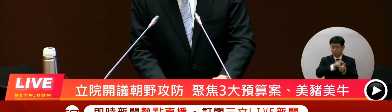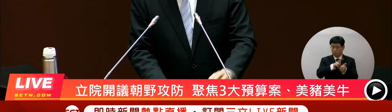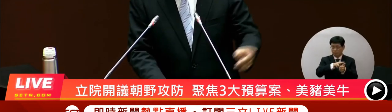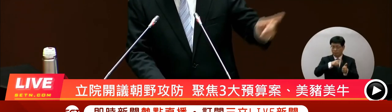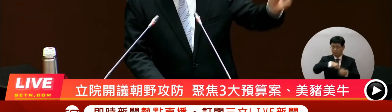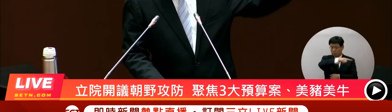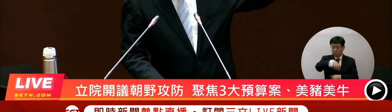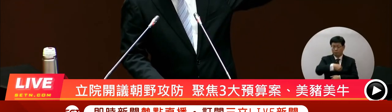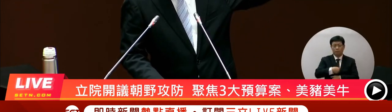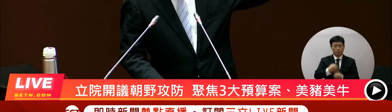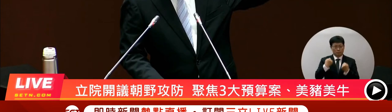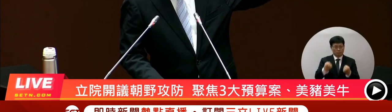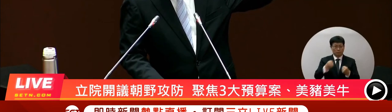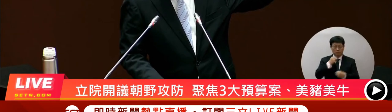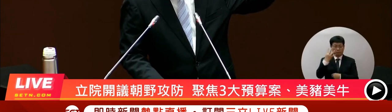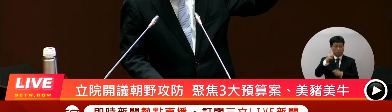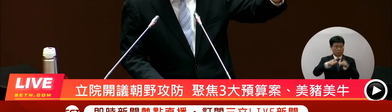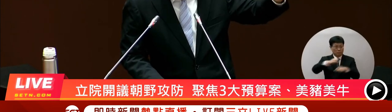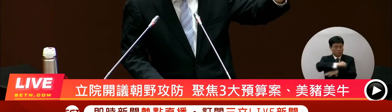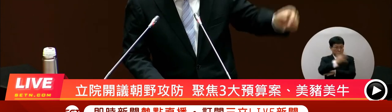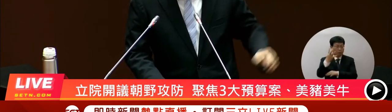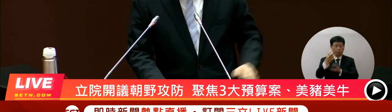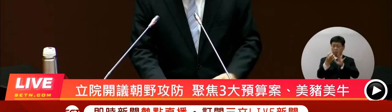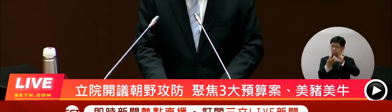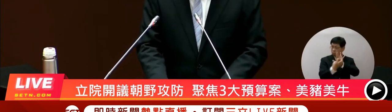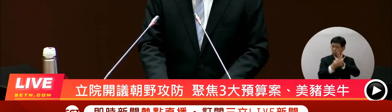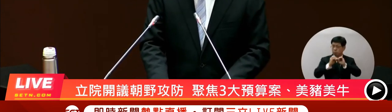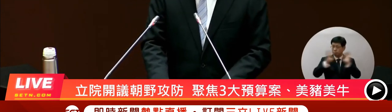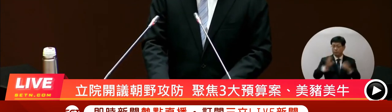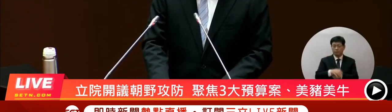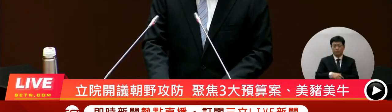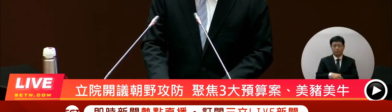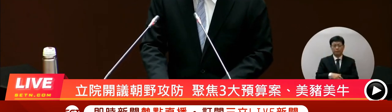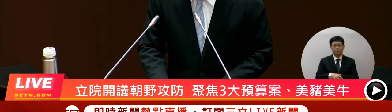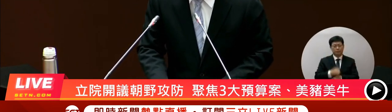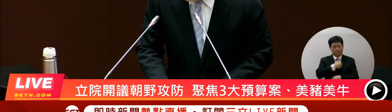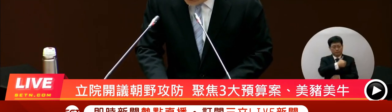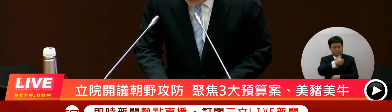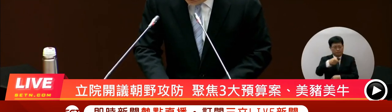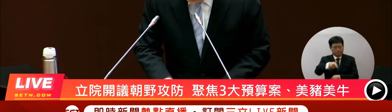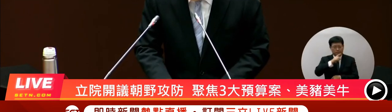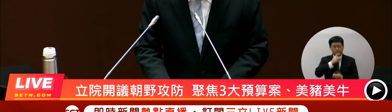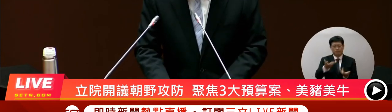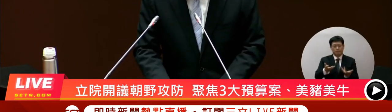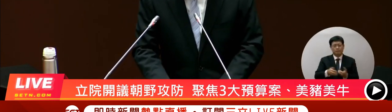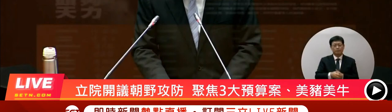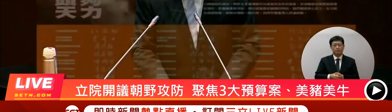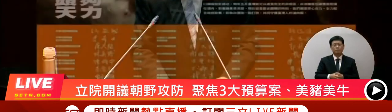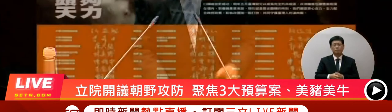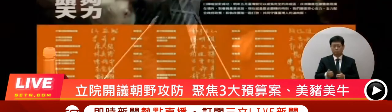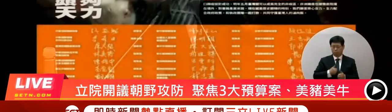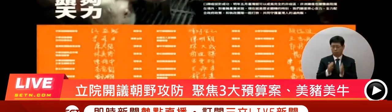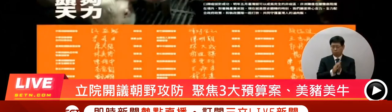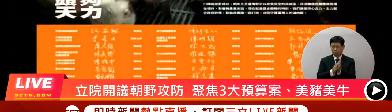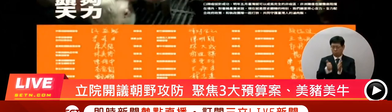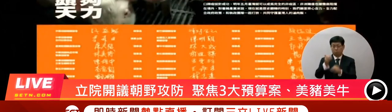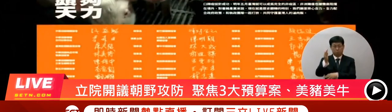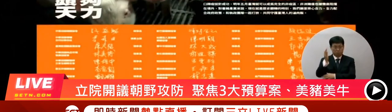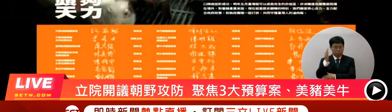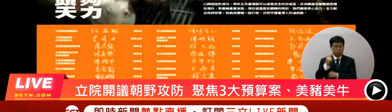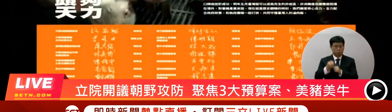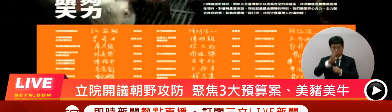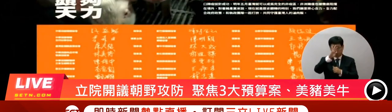还特别在四大报刊登感谢的启示，肯定政府的